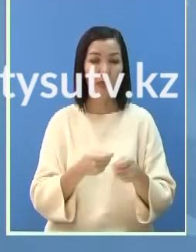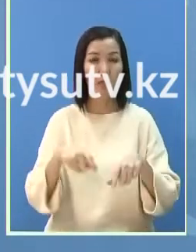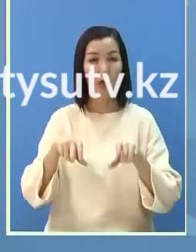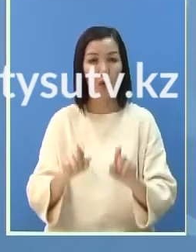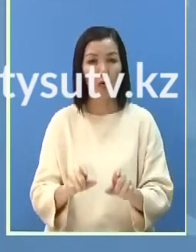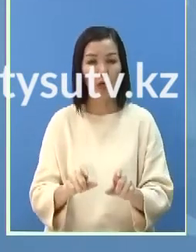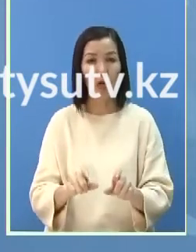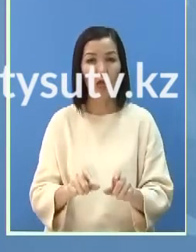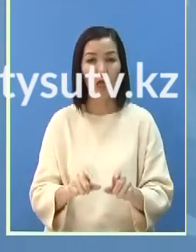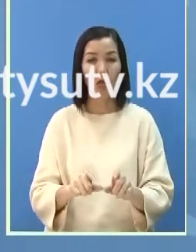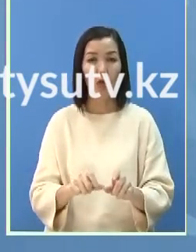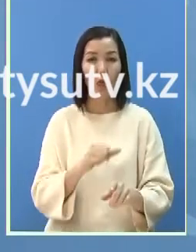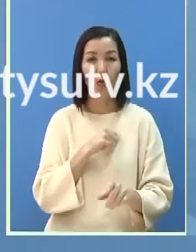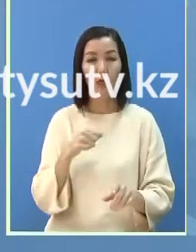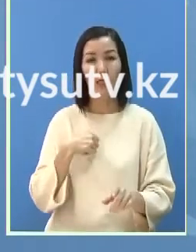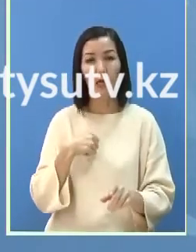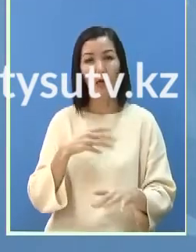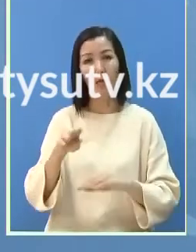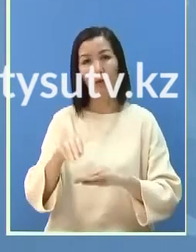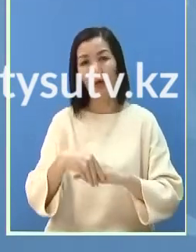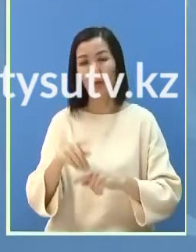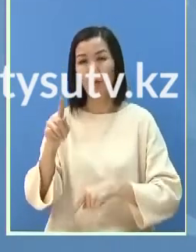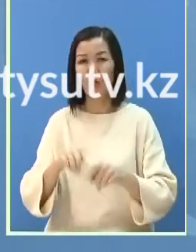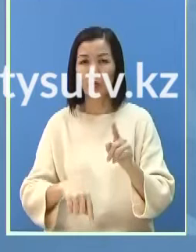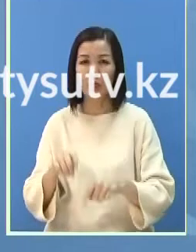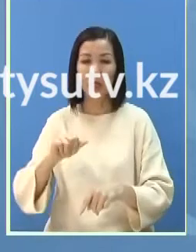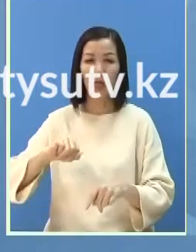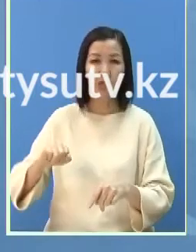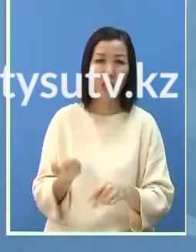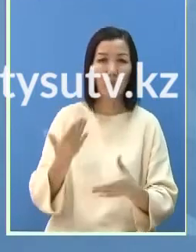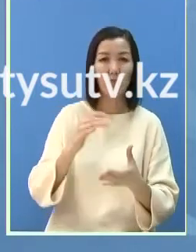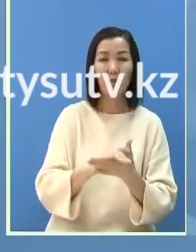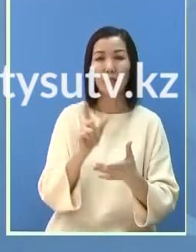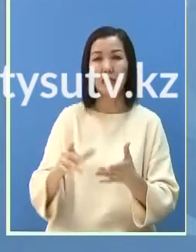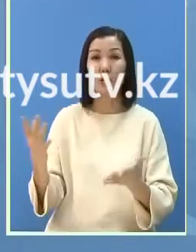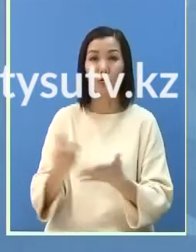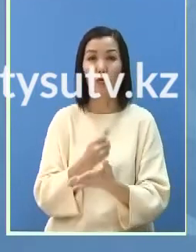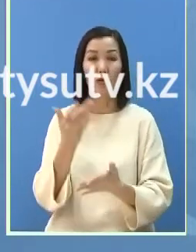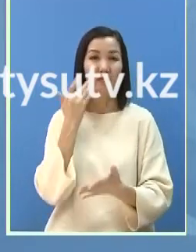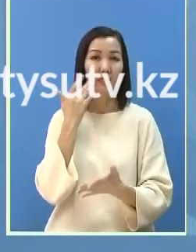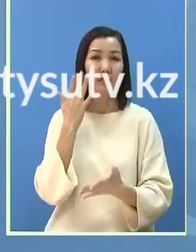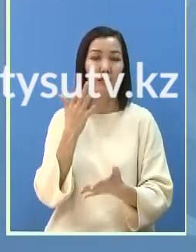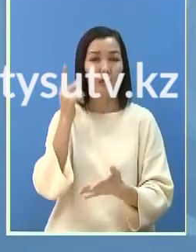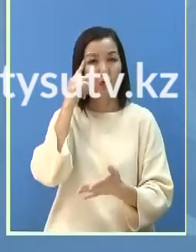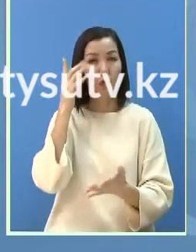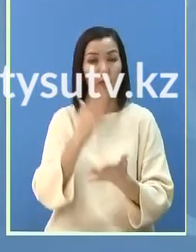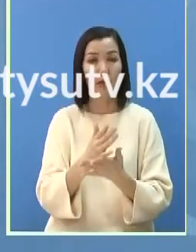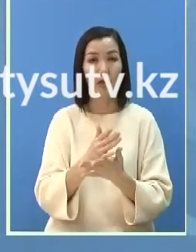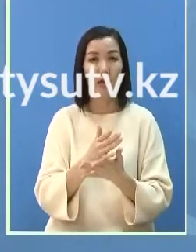отырған немесе сол жоғары жақта отырған адамдардың туысқандары, жақын достары соларға ғана ұтып алады дейтін пікір бар. Яғни бұл